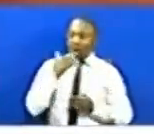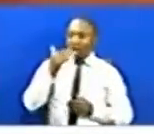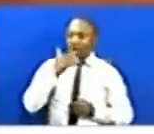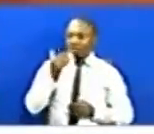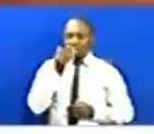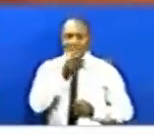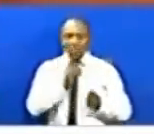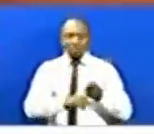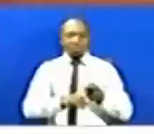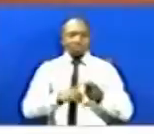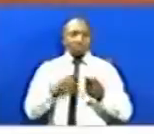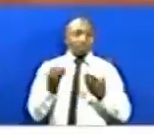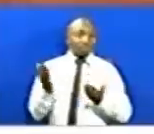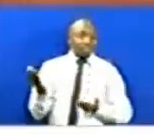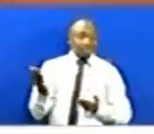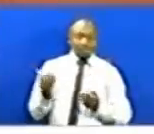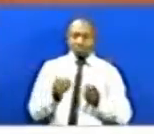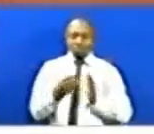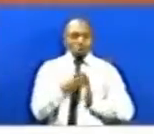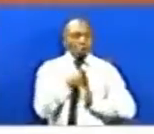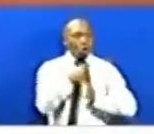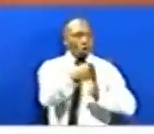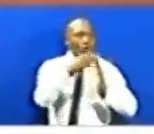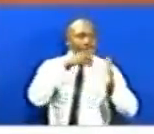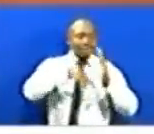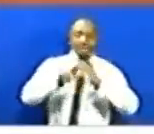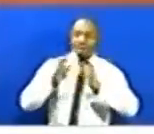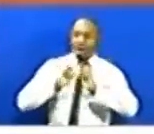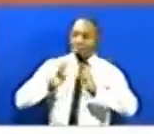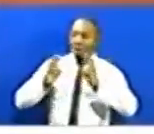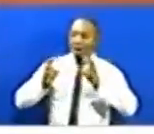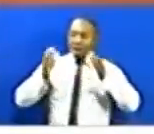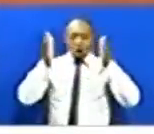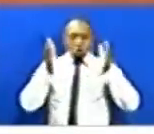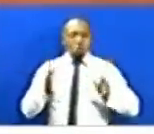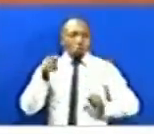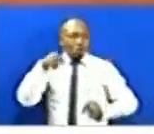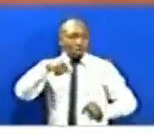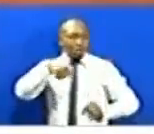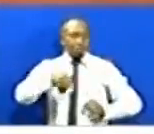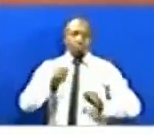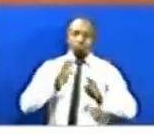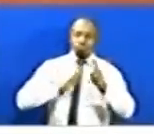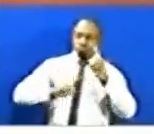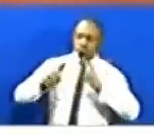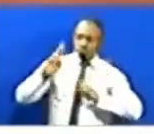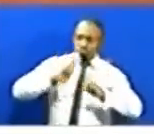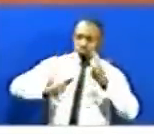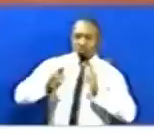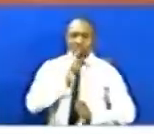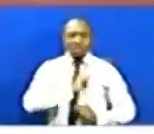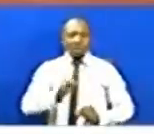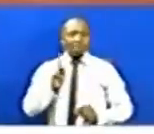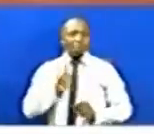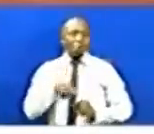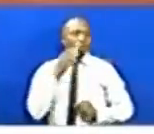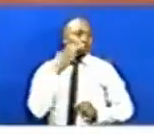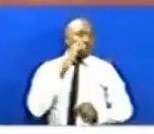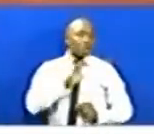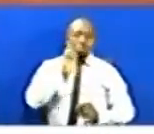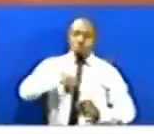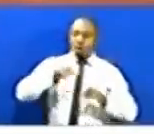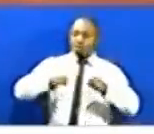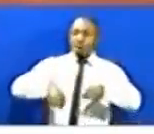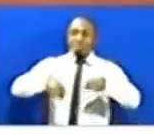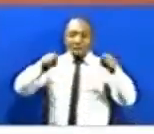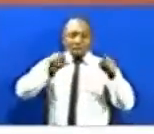Na hadithi hiyo ya Khalid Gangana ndio ambayo inatuongoza katika mada yetu kuu kwa siku hii ya leo, itakayojadili iwapo ipo haja